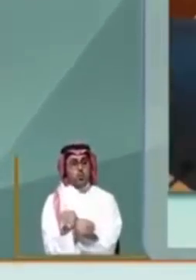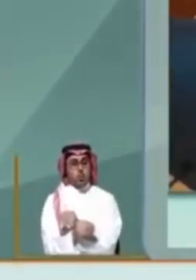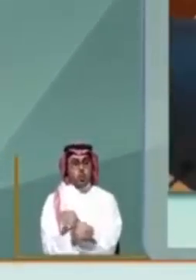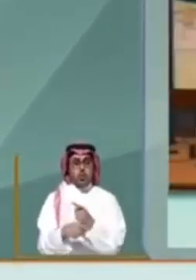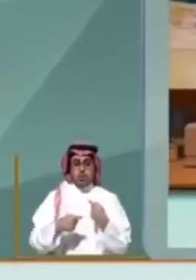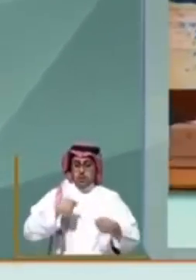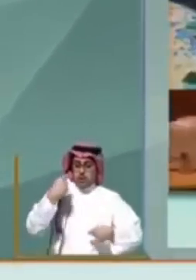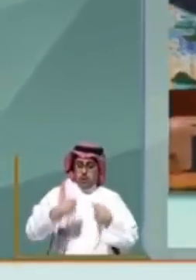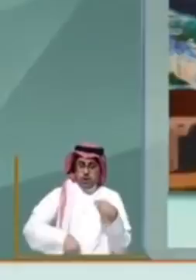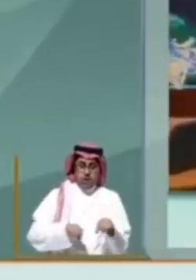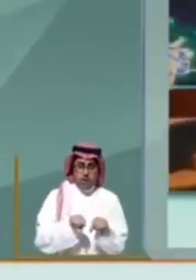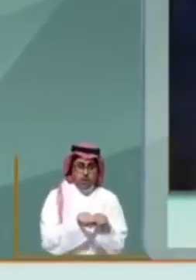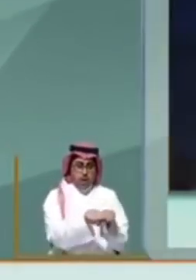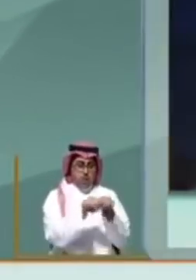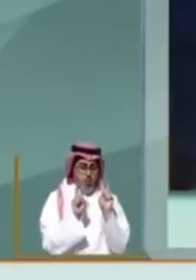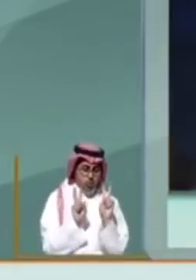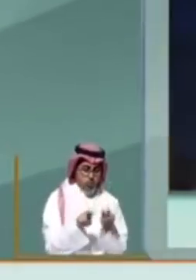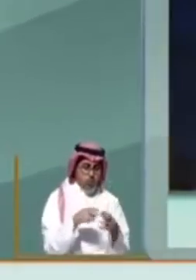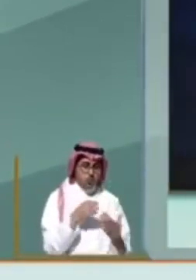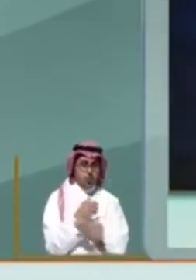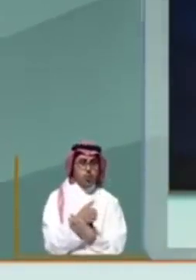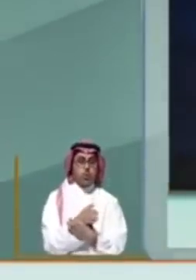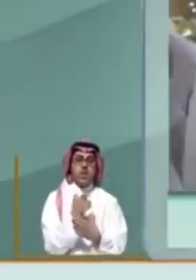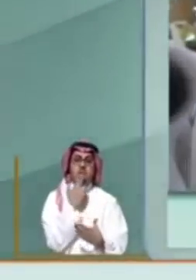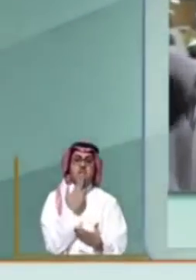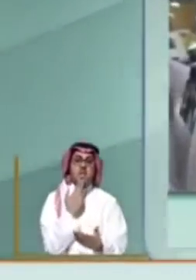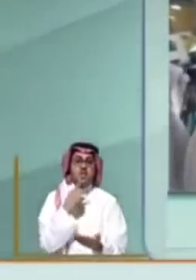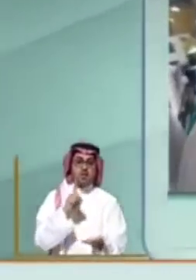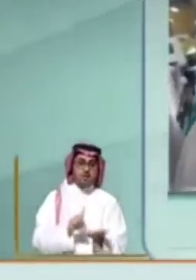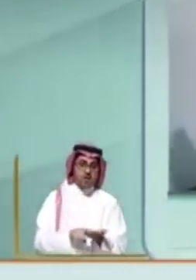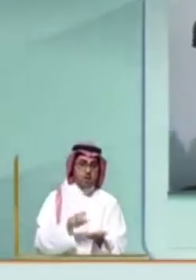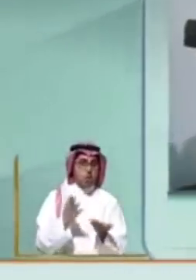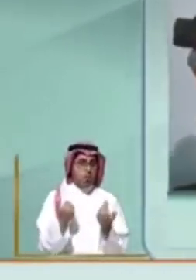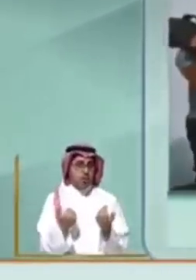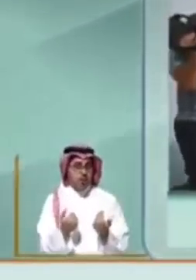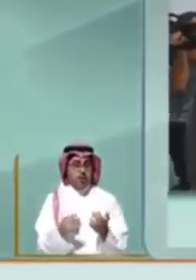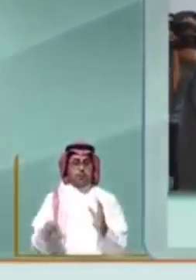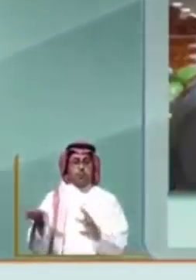من 2,400 آلية، وعدد آليات الإصلاح البيئي